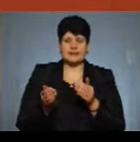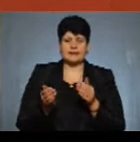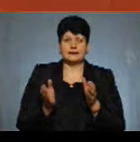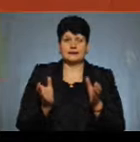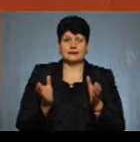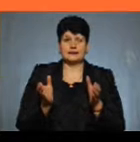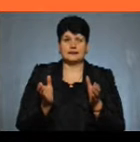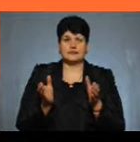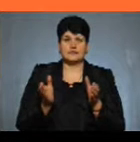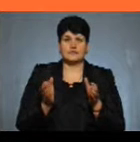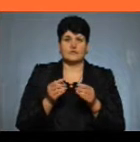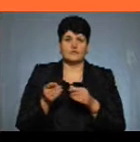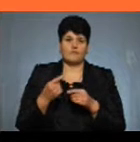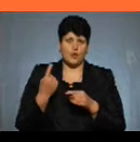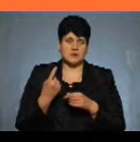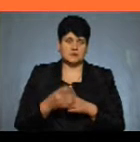в області.